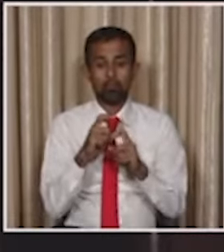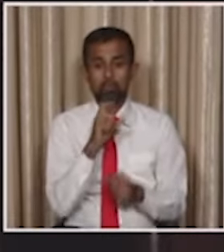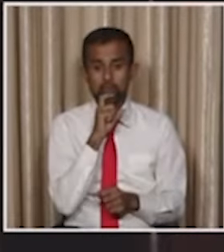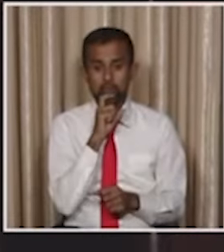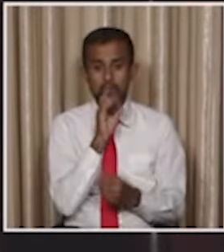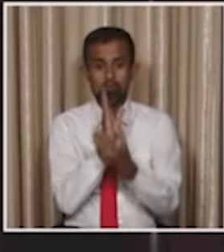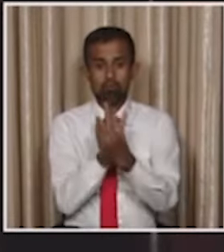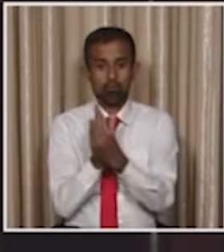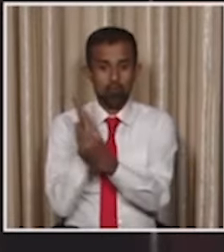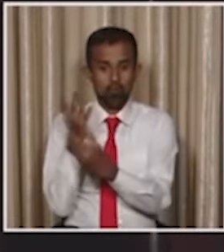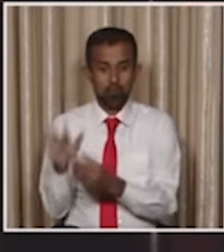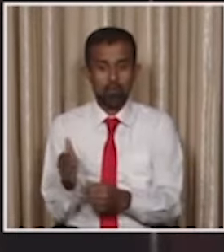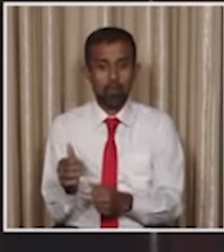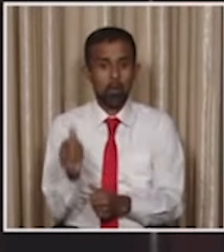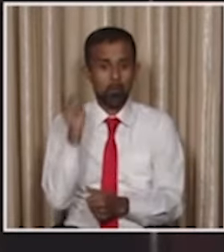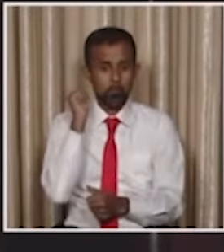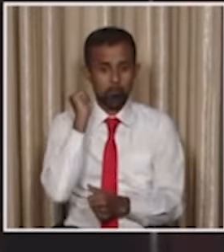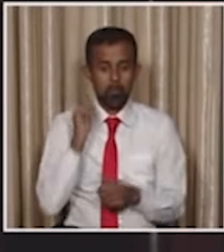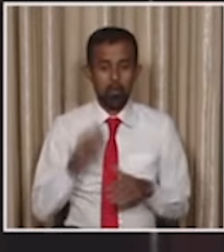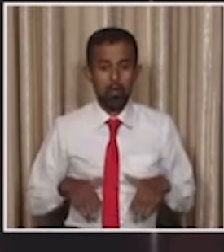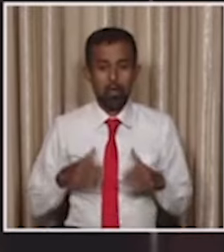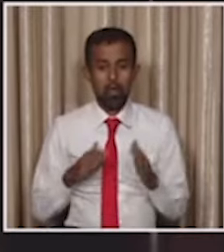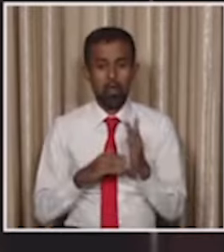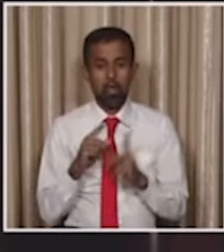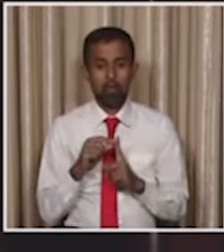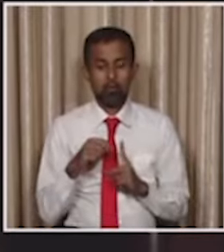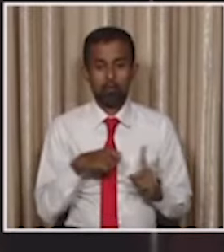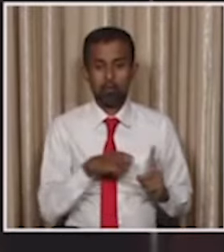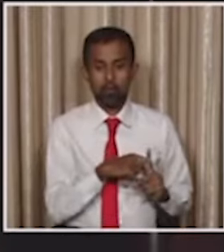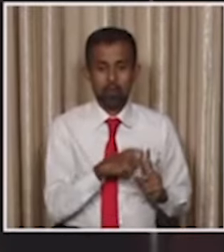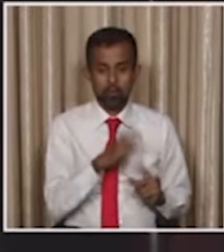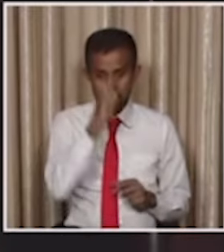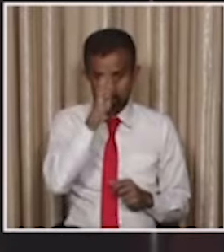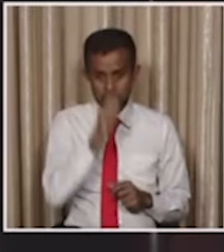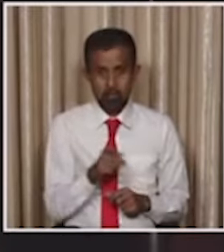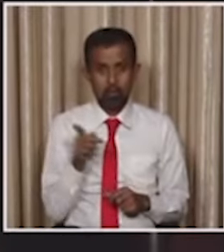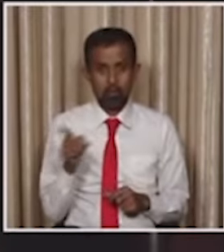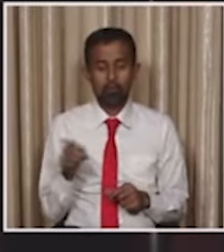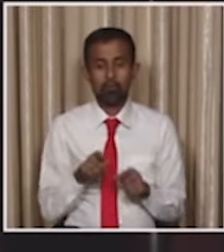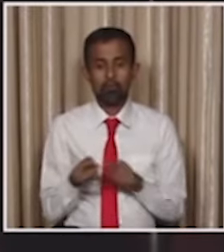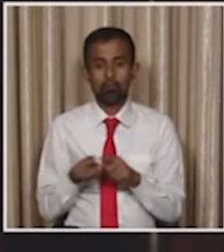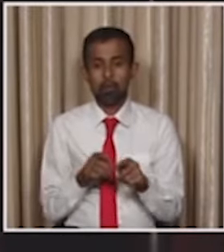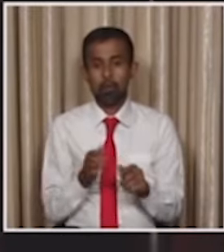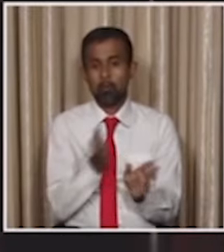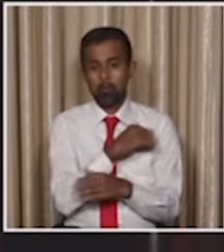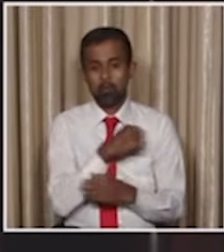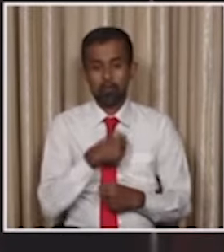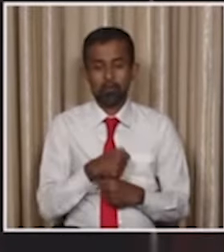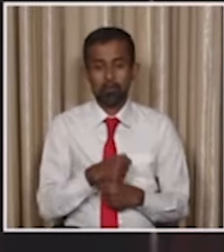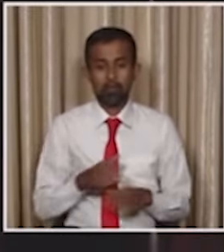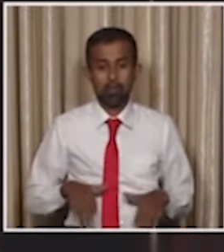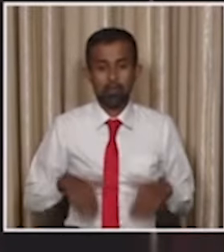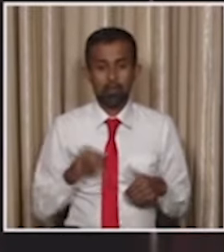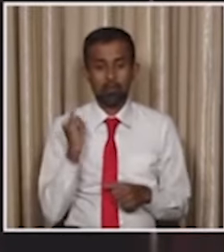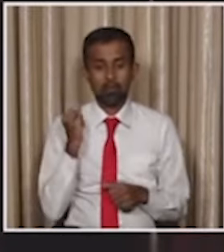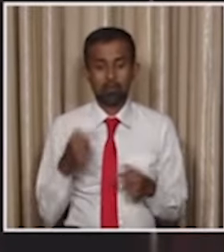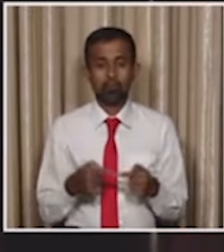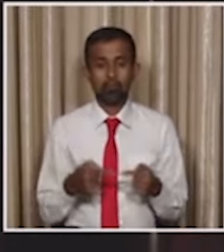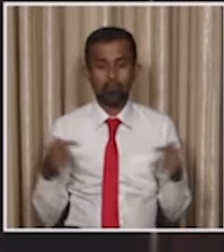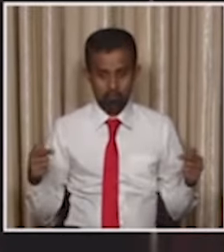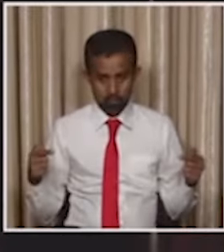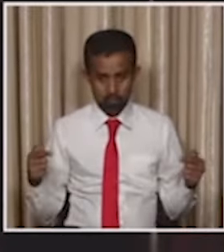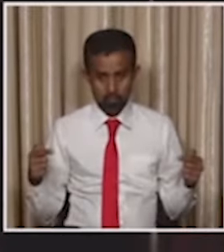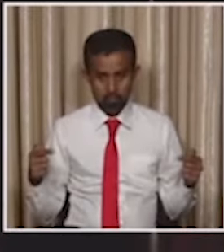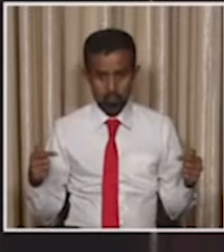පැරුවා පහුගිය සෞඛ්‍ය අමාත්‍ය කෙහෙලිය රමුක්වැල්ලටත් ඒ වගේම පහුගිය ආණ්ඩුවේ සෞඛ්‍ය බලධාරීන්ටත් එරෙහිව